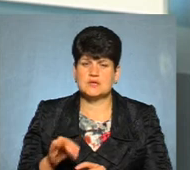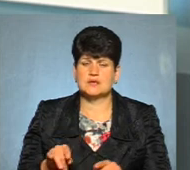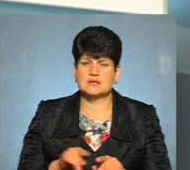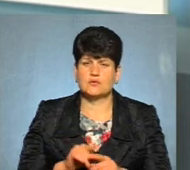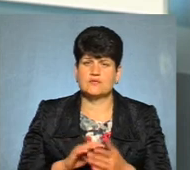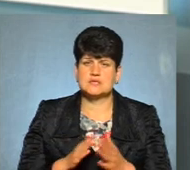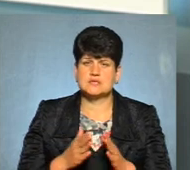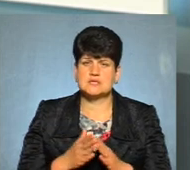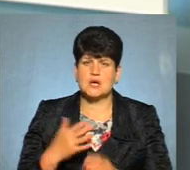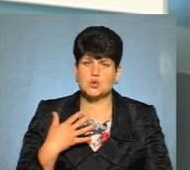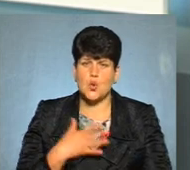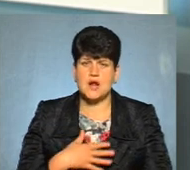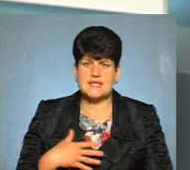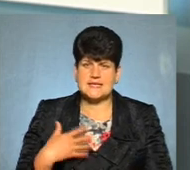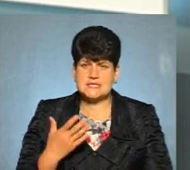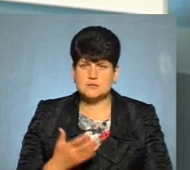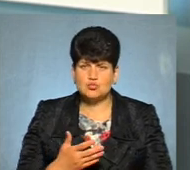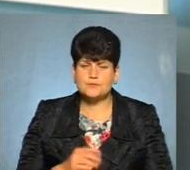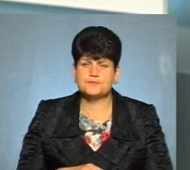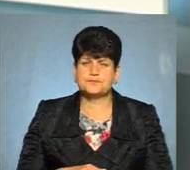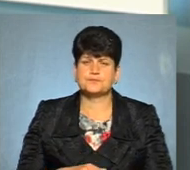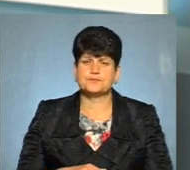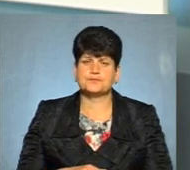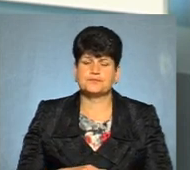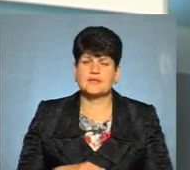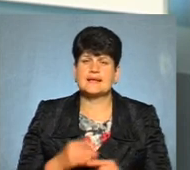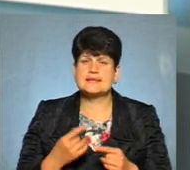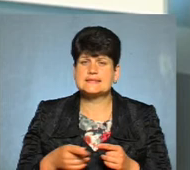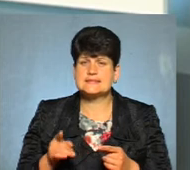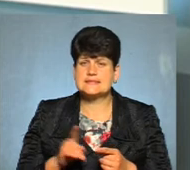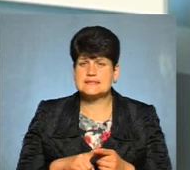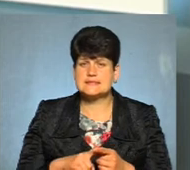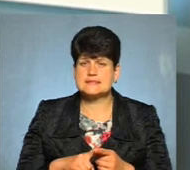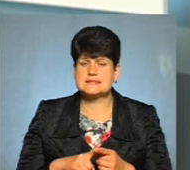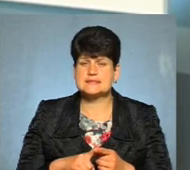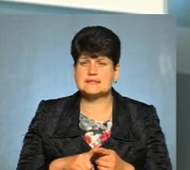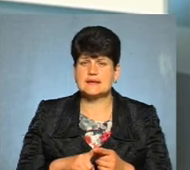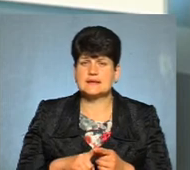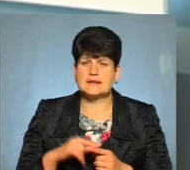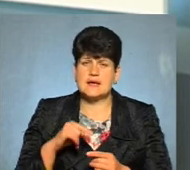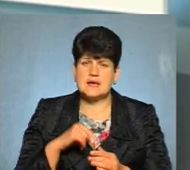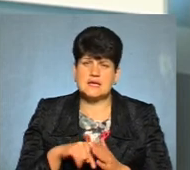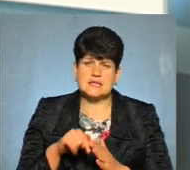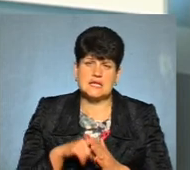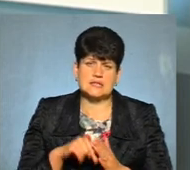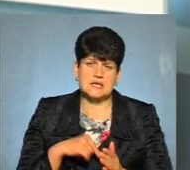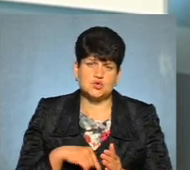стану організму. І це все-таки це на генетичному рівні